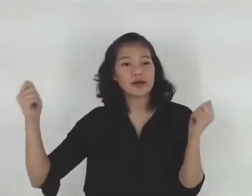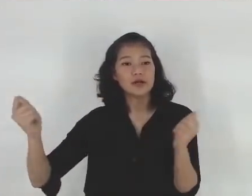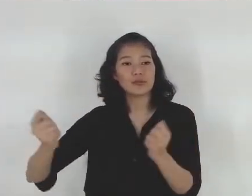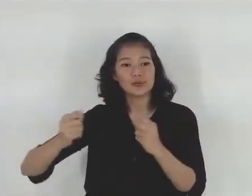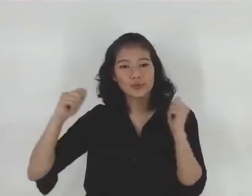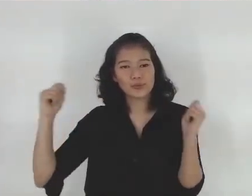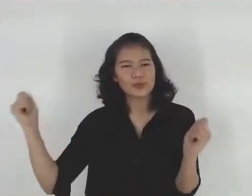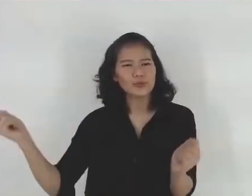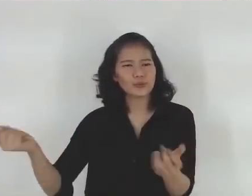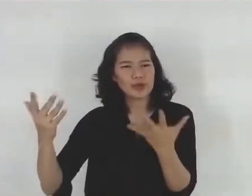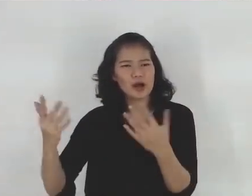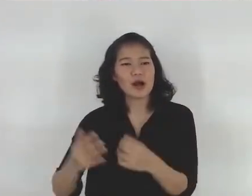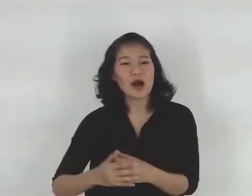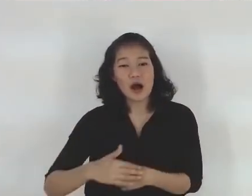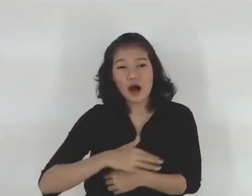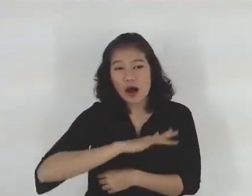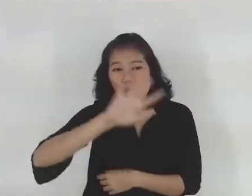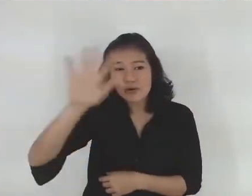meleleh